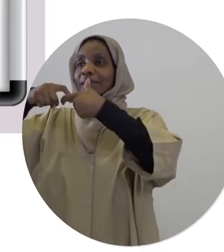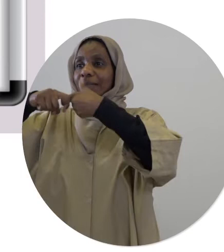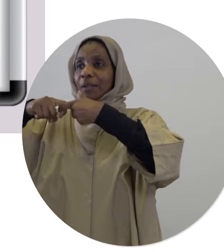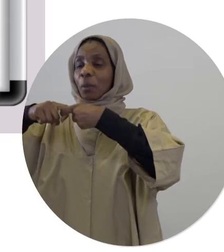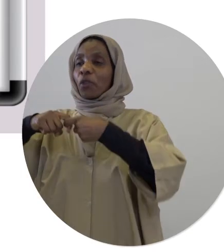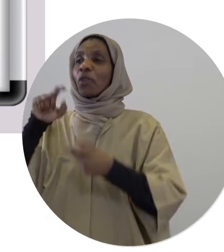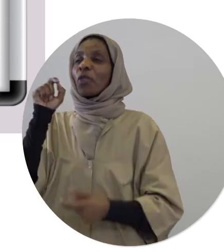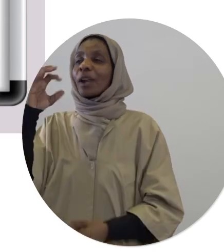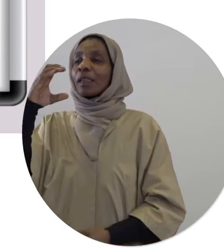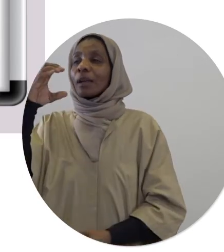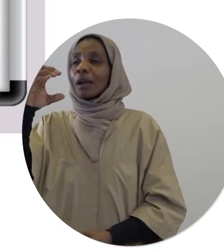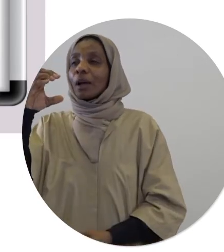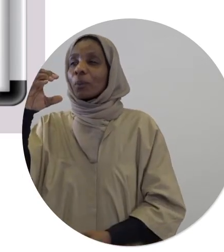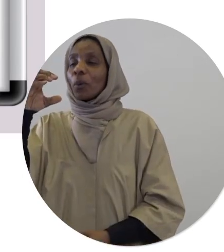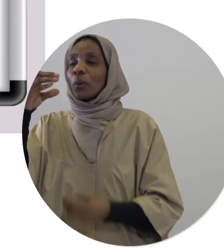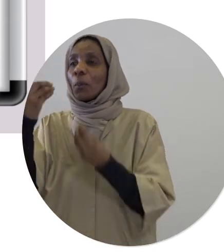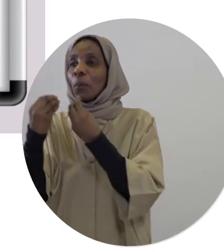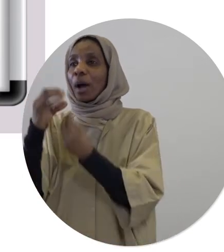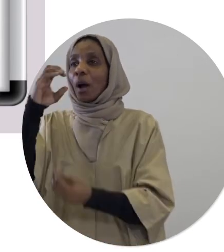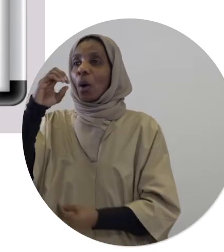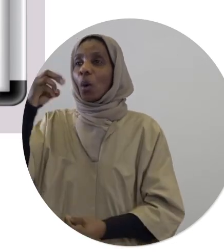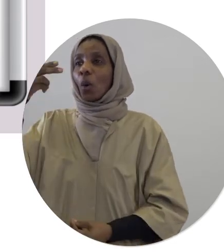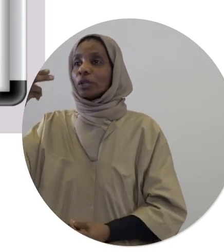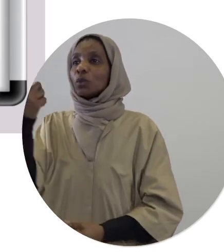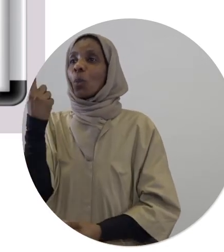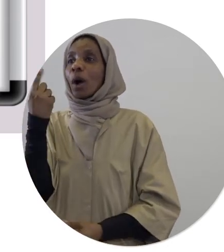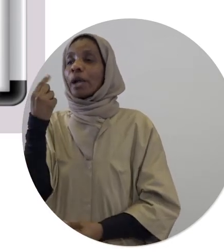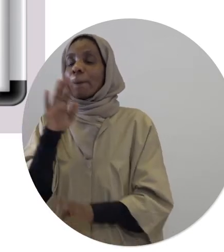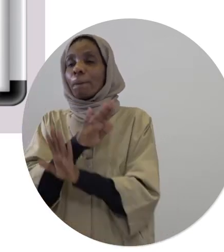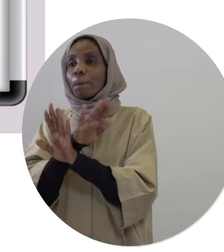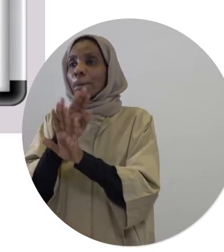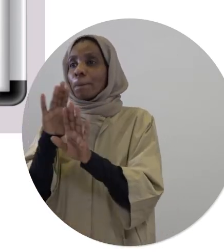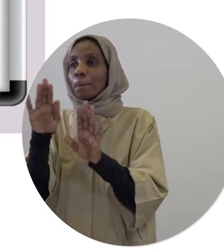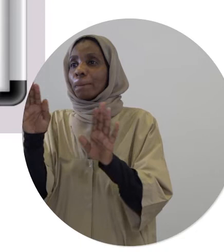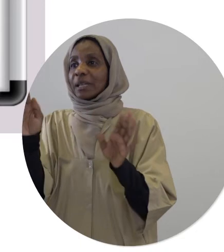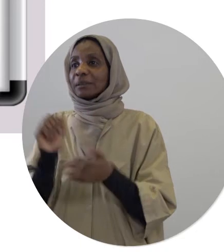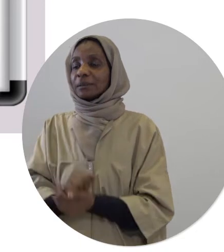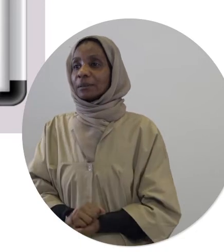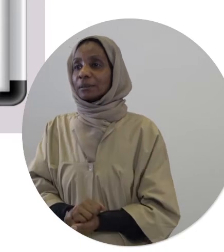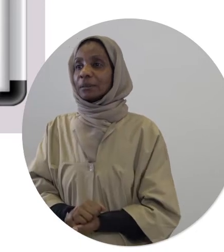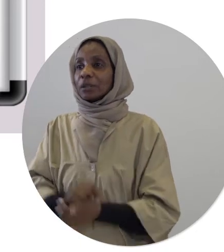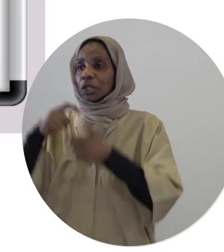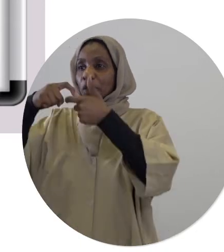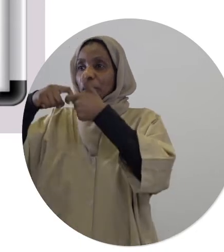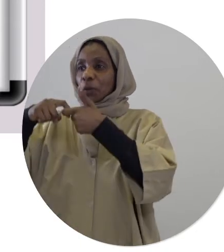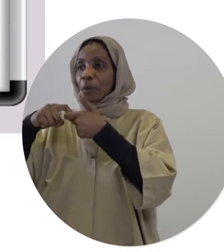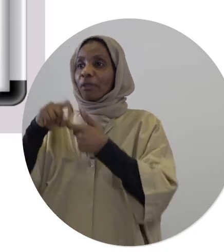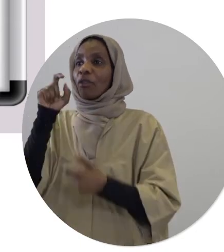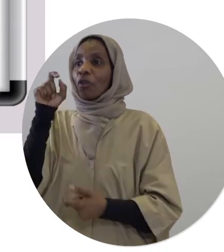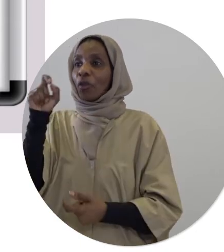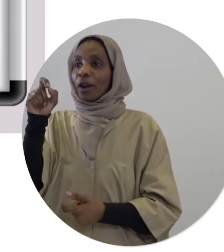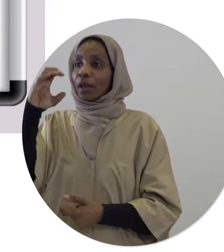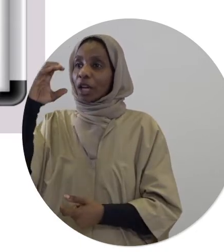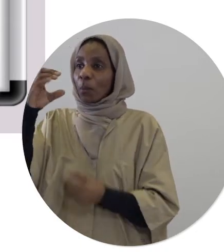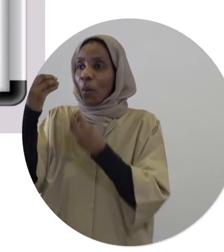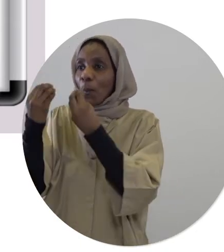ترتبط ذرة الكربون بمجموعة هيدروكسيل واحدة فقط. جميع الأمثلة أمامك ارتبطت ذرة